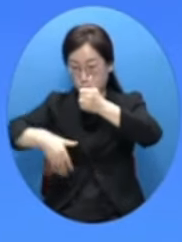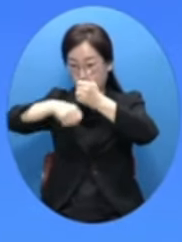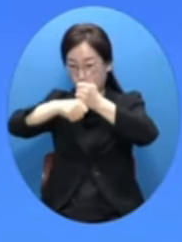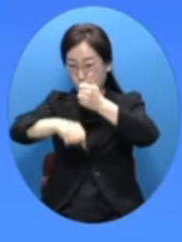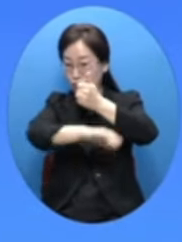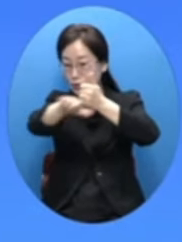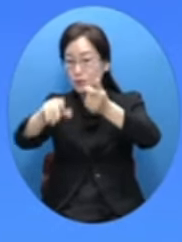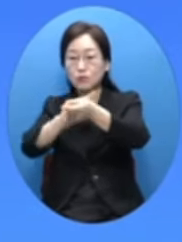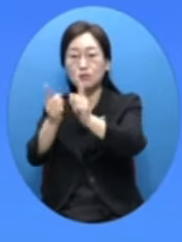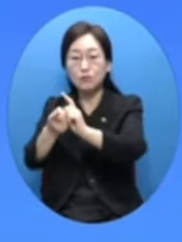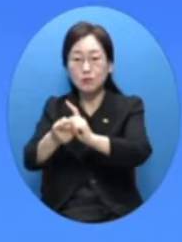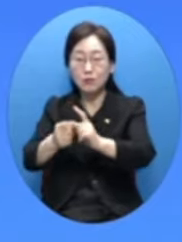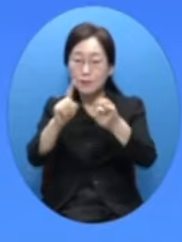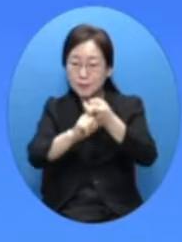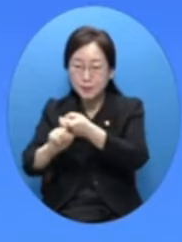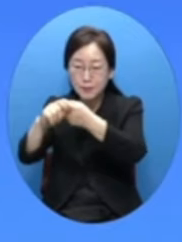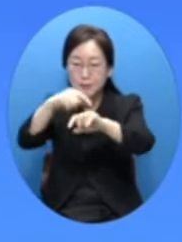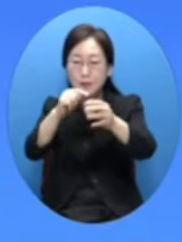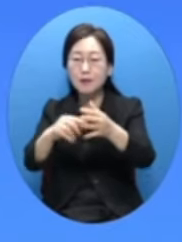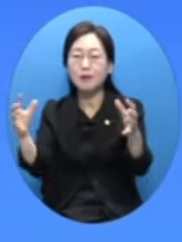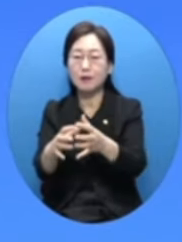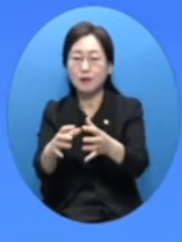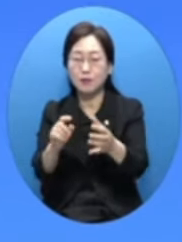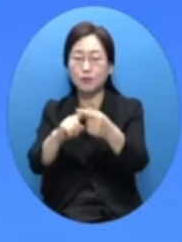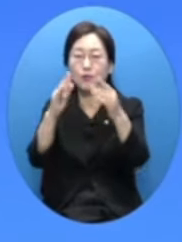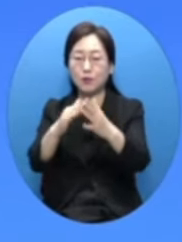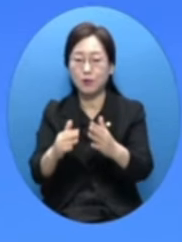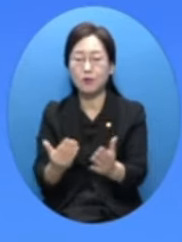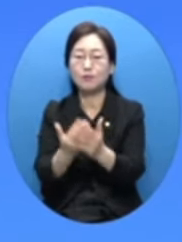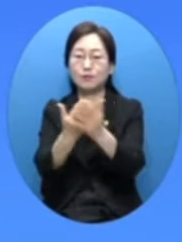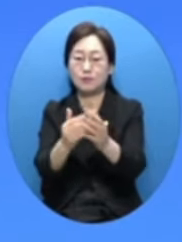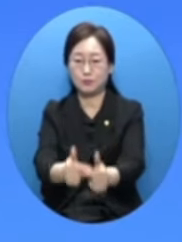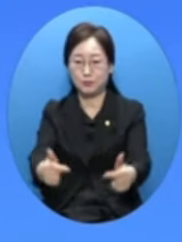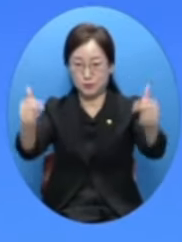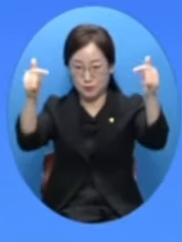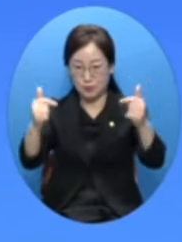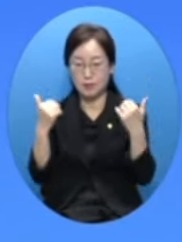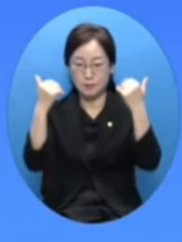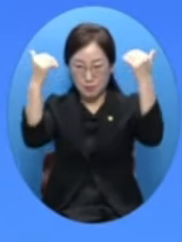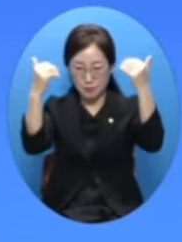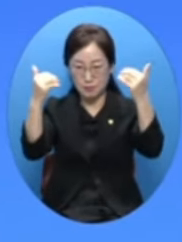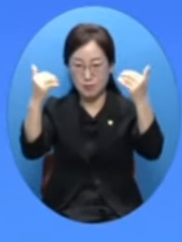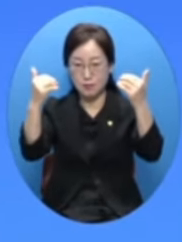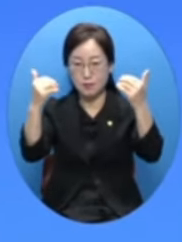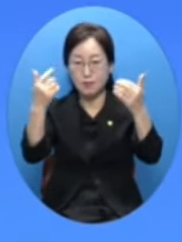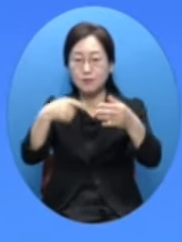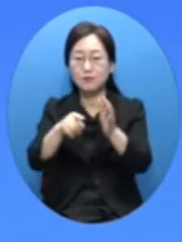연합하고 한 마음 되어 교회를 부흥시키고 발전시키고 교회가 성장해 나가는